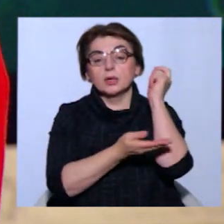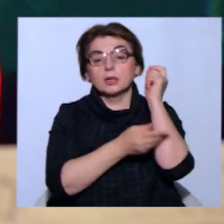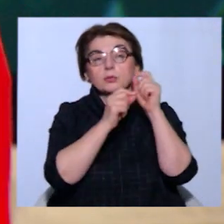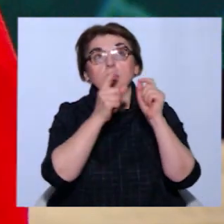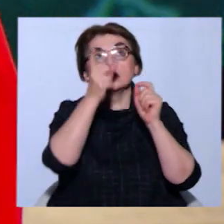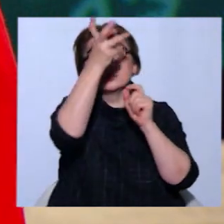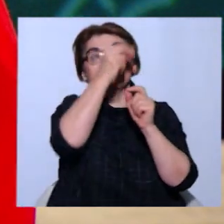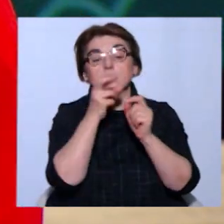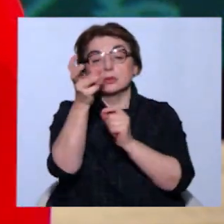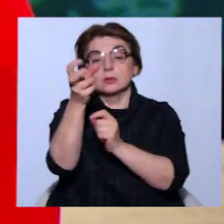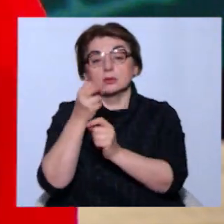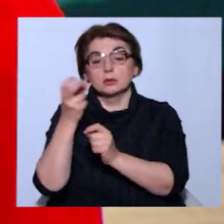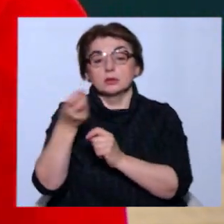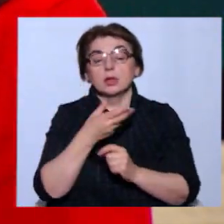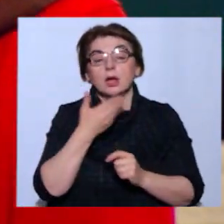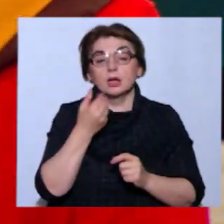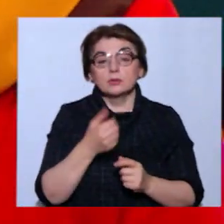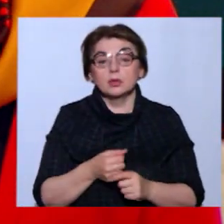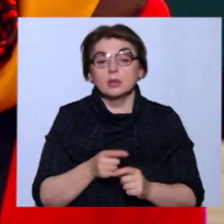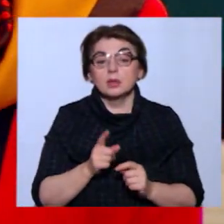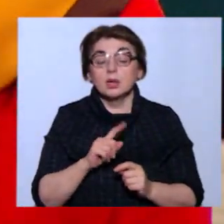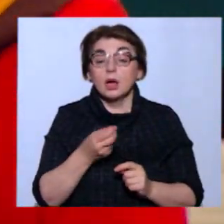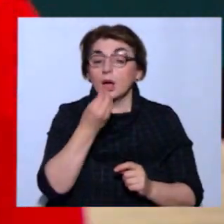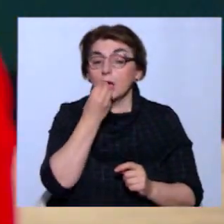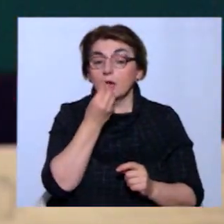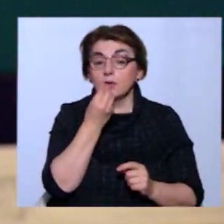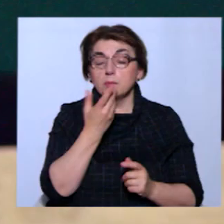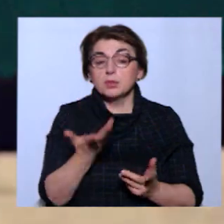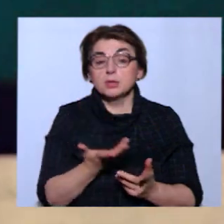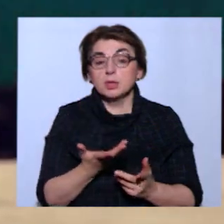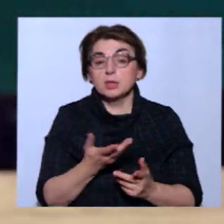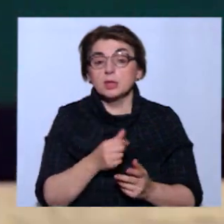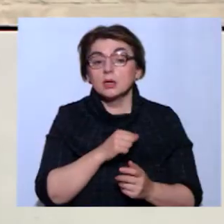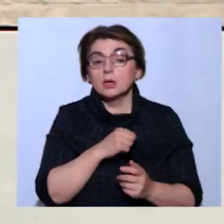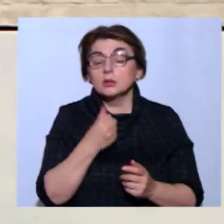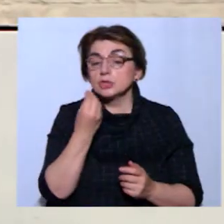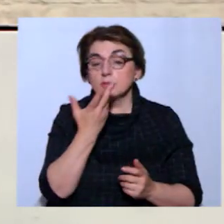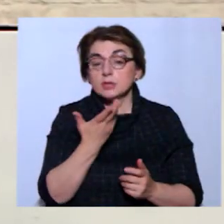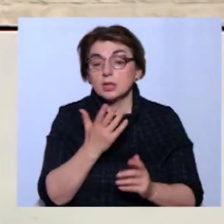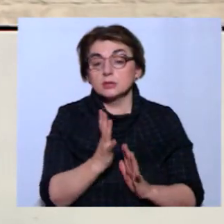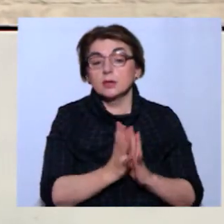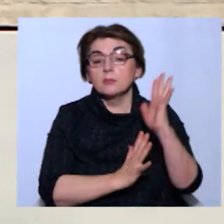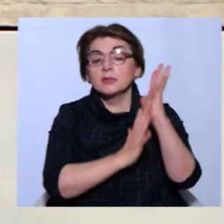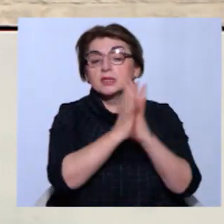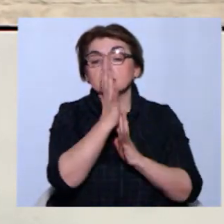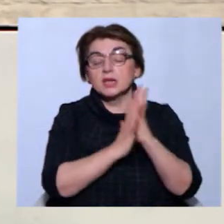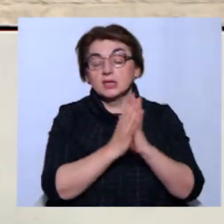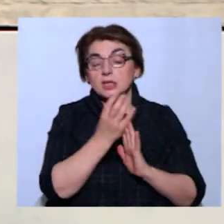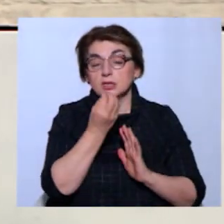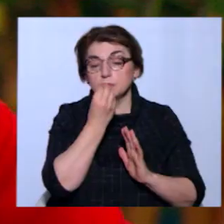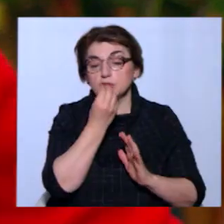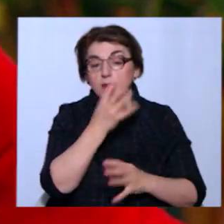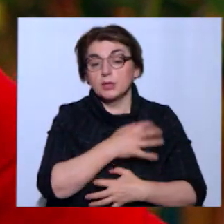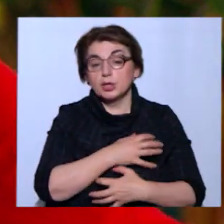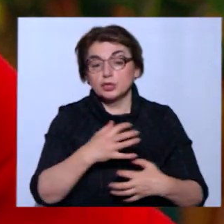და ტოტებს ადვილად მისწვდეს. რა შეეხება კვებას, ჟირაფი იცით თქვენ, რომ არის მცენარის მჭამელი ცხოველი.